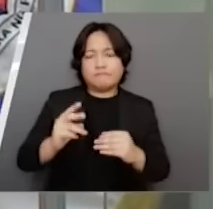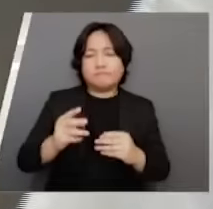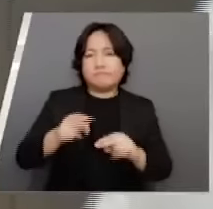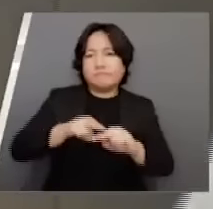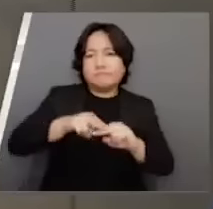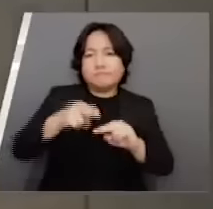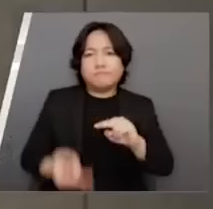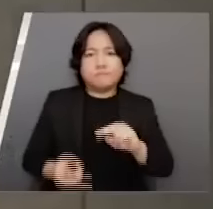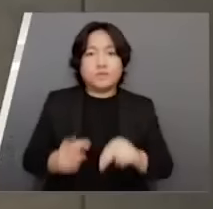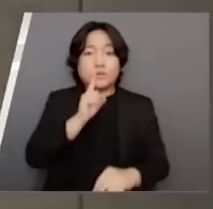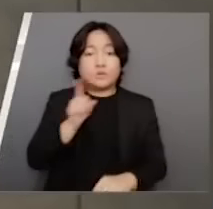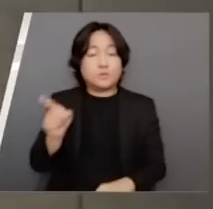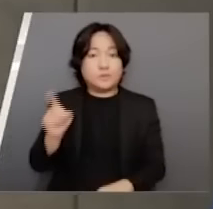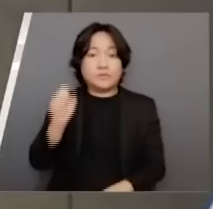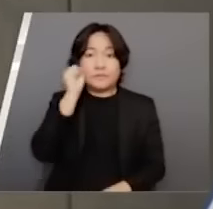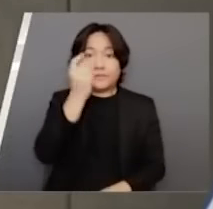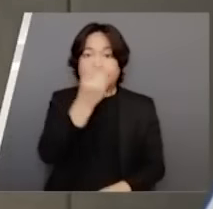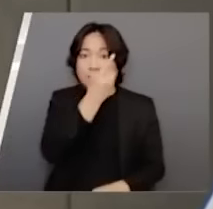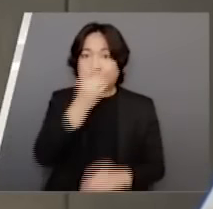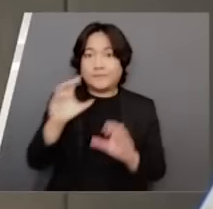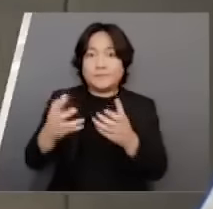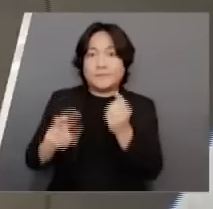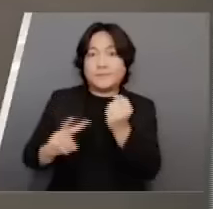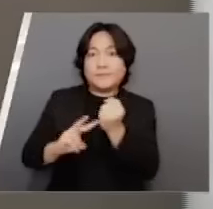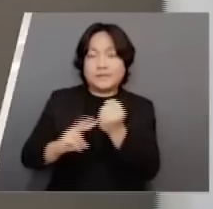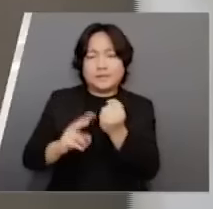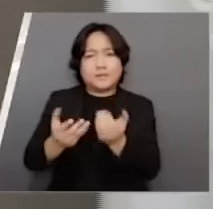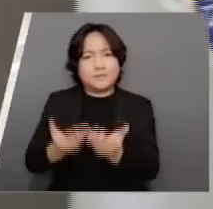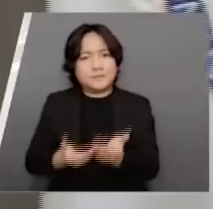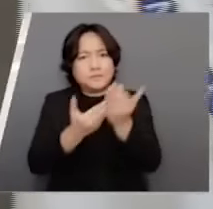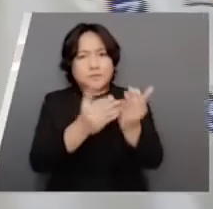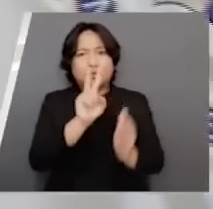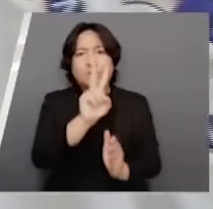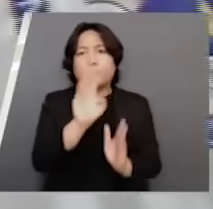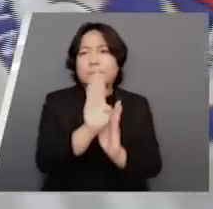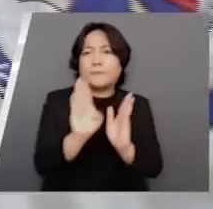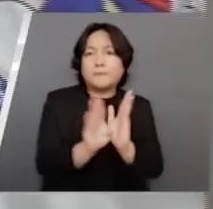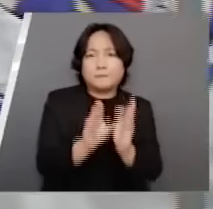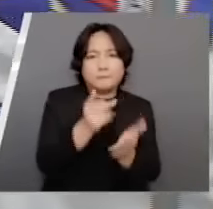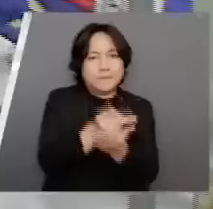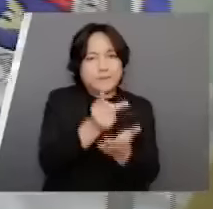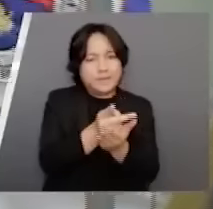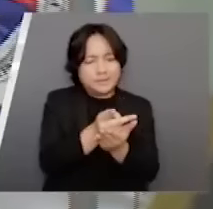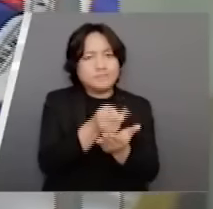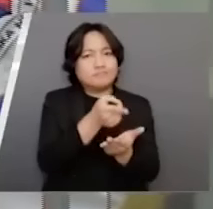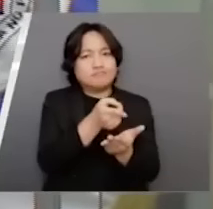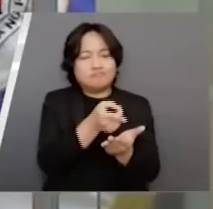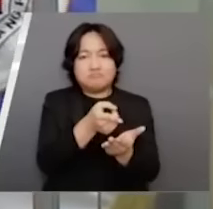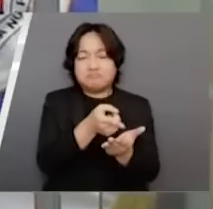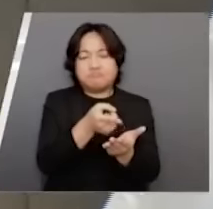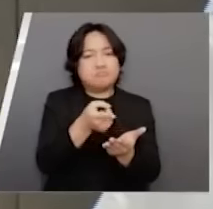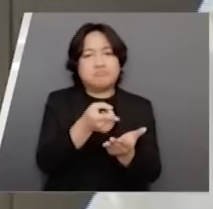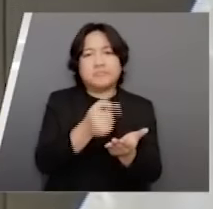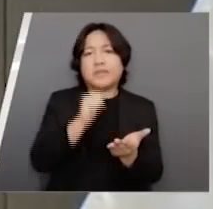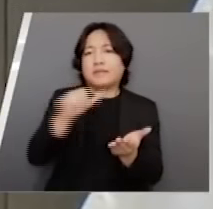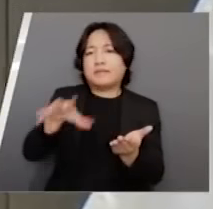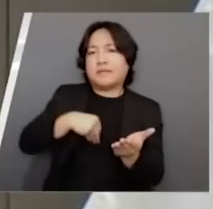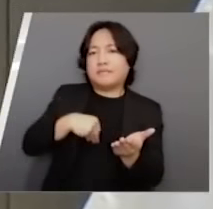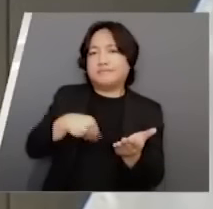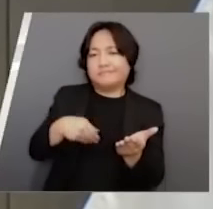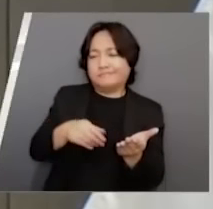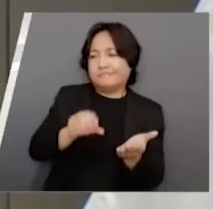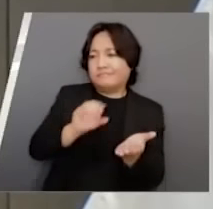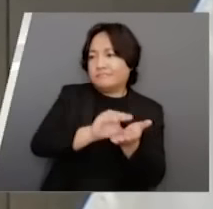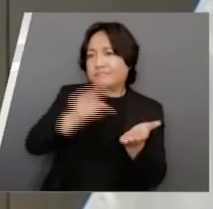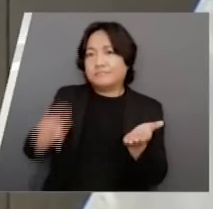pesos. Sakaling umabot ito sa pinalang bersyon ng budget, ito ang magiging pinakamababang pondong tatanggapin ng OVP simula nang maupo